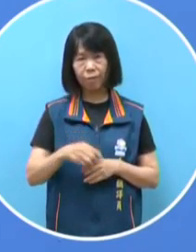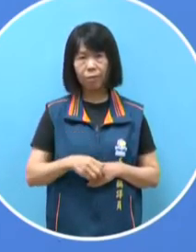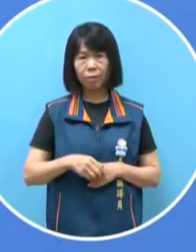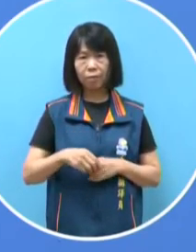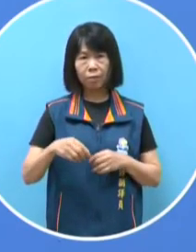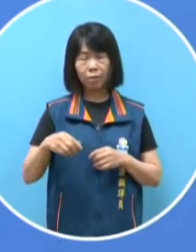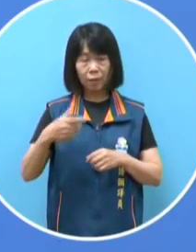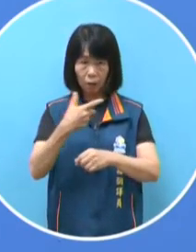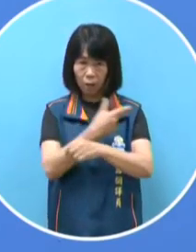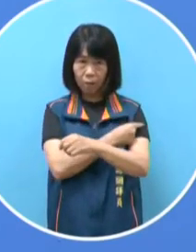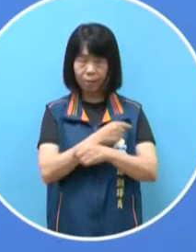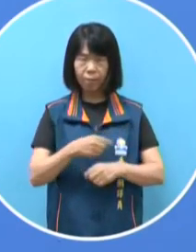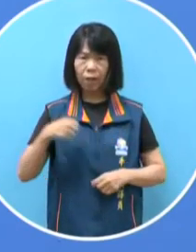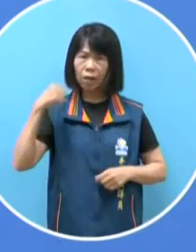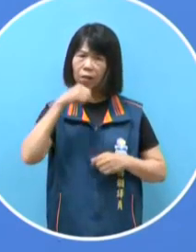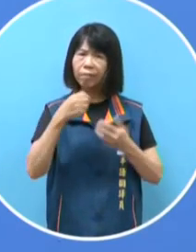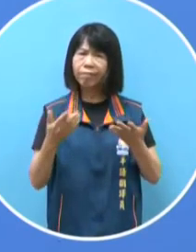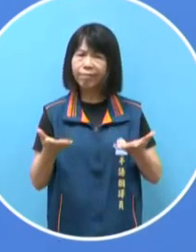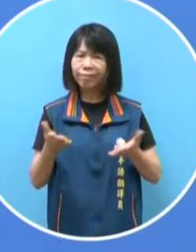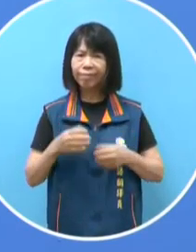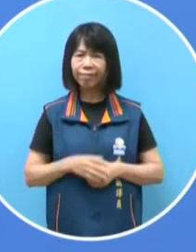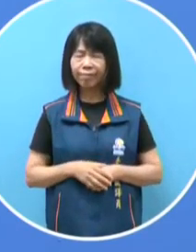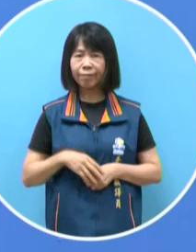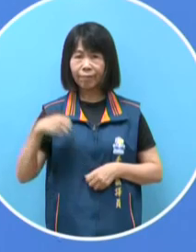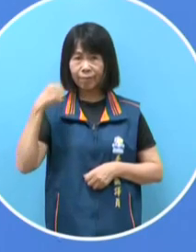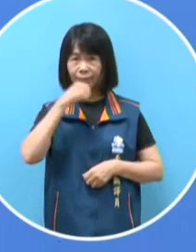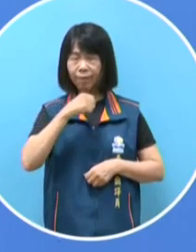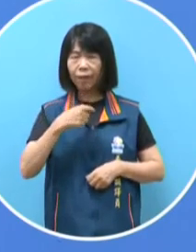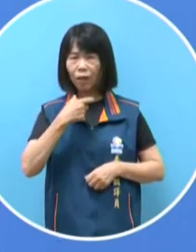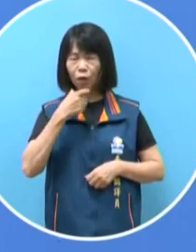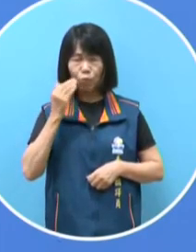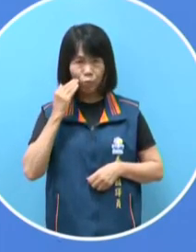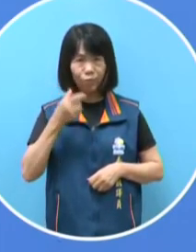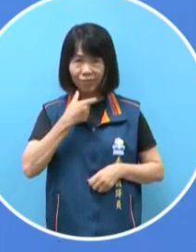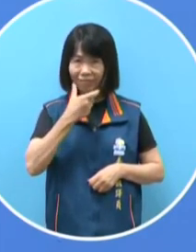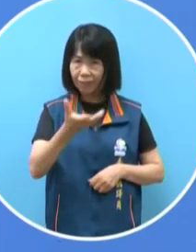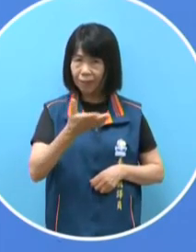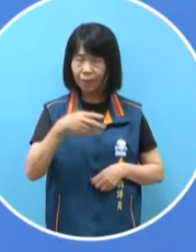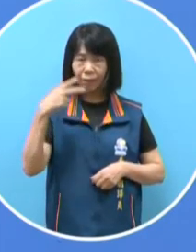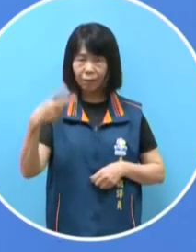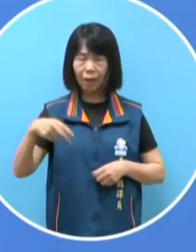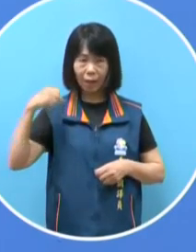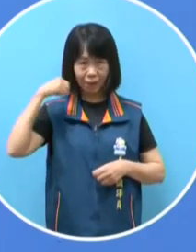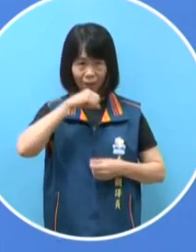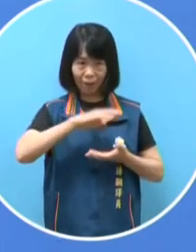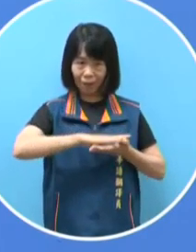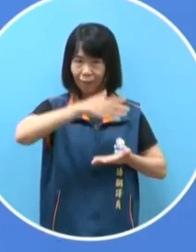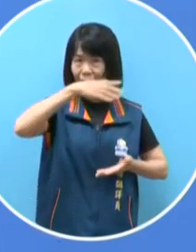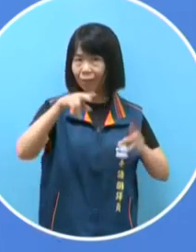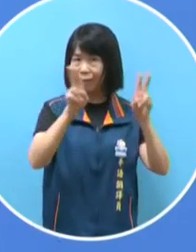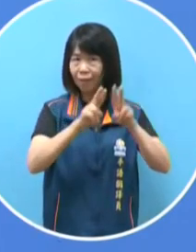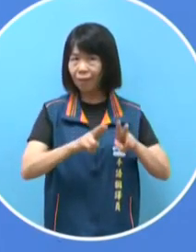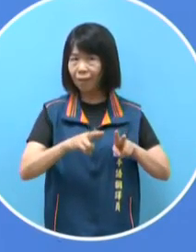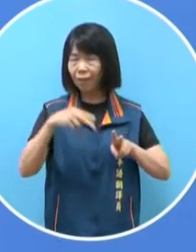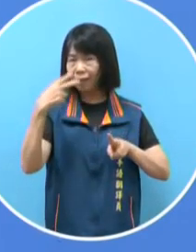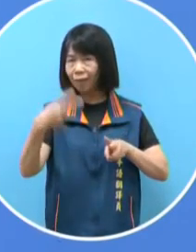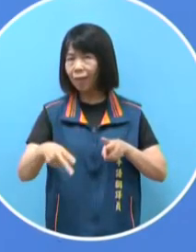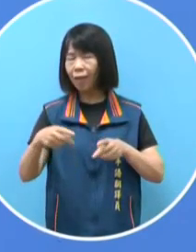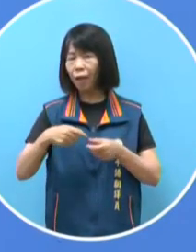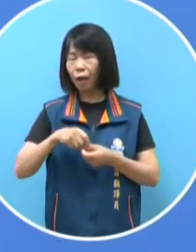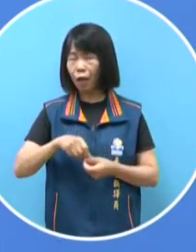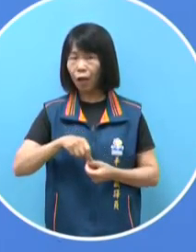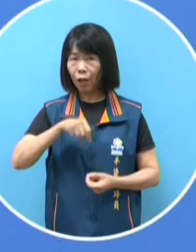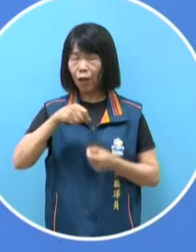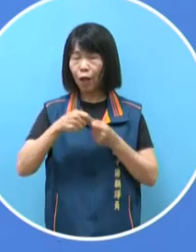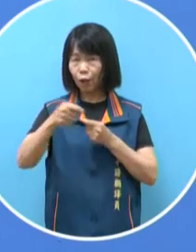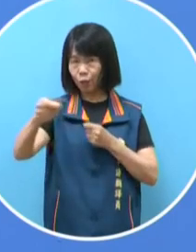呢？台湾我们现在以慈济、还有台积电以及这个永宁科